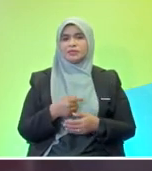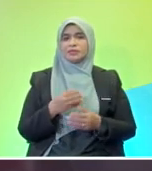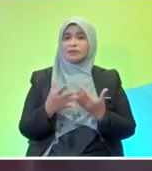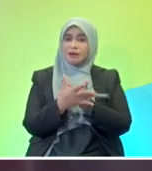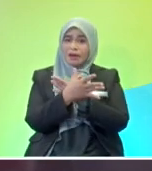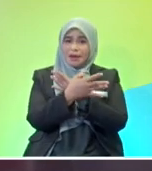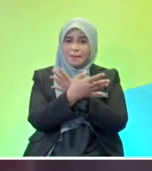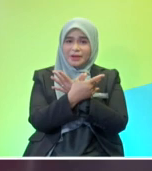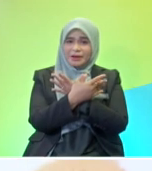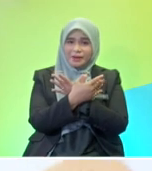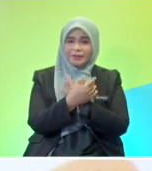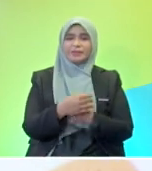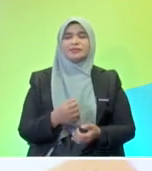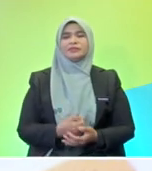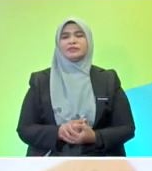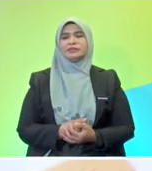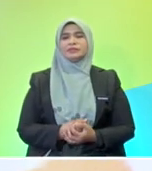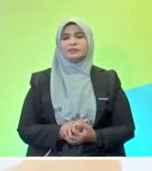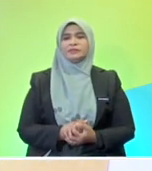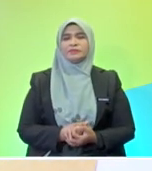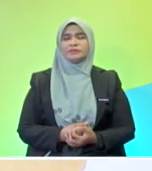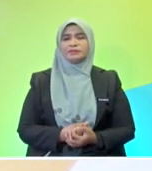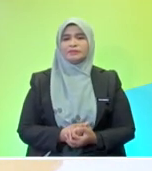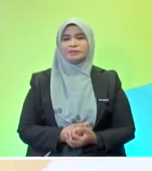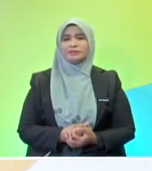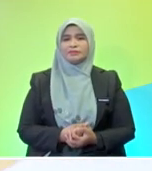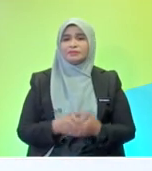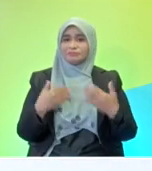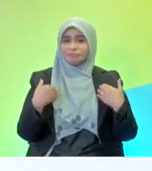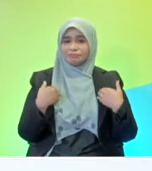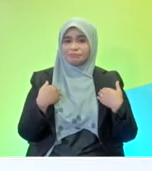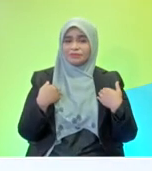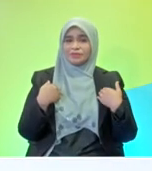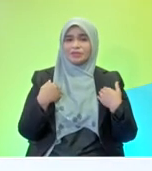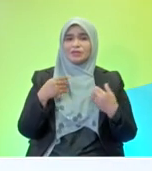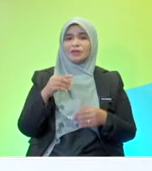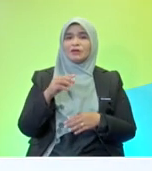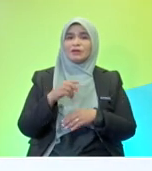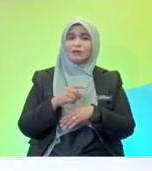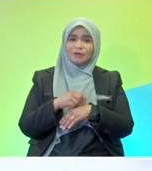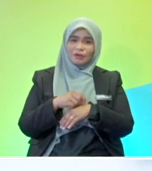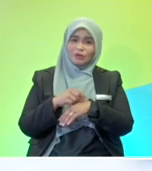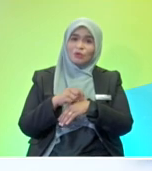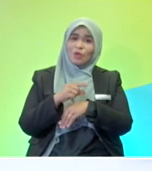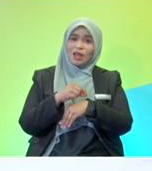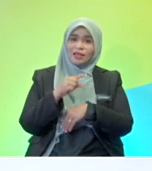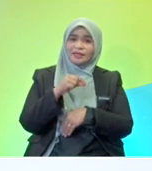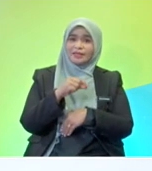rama-rama juga. Ada rama-rama. Ada ulat.